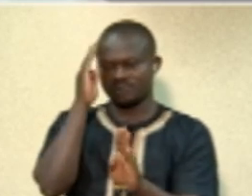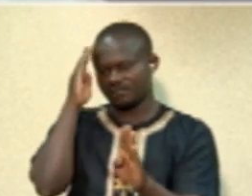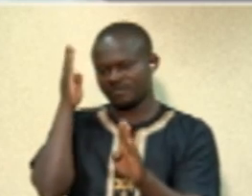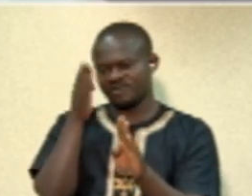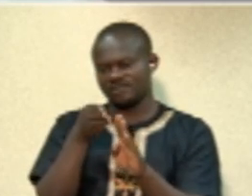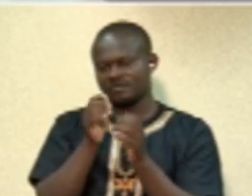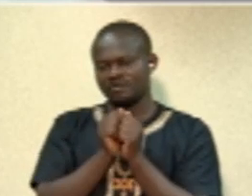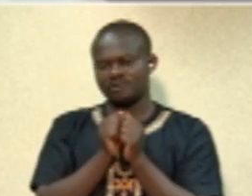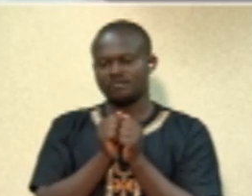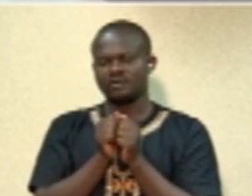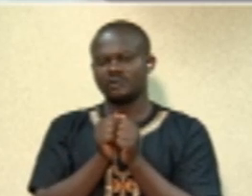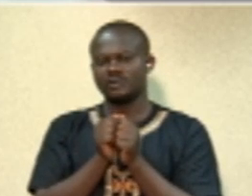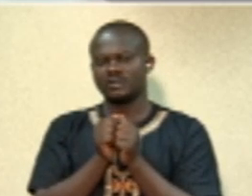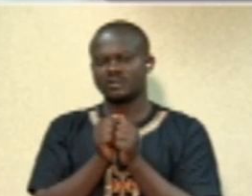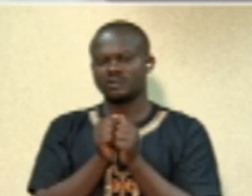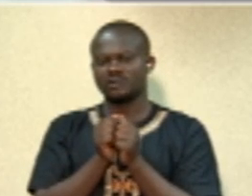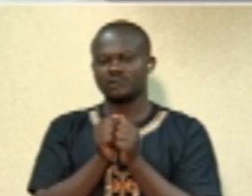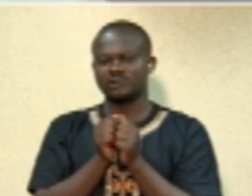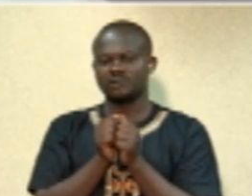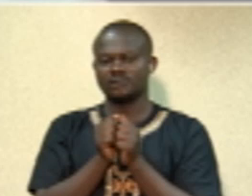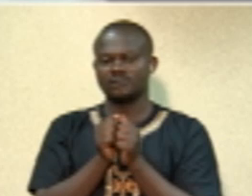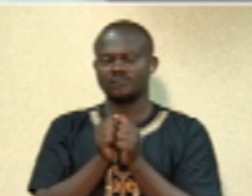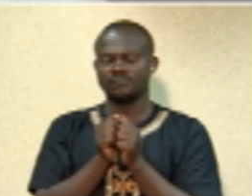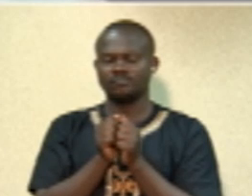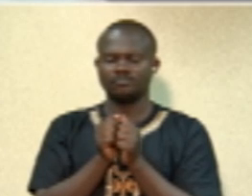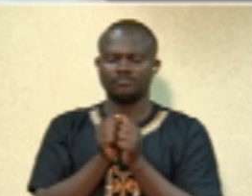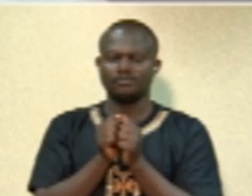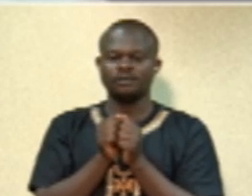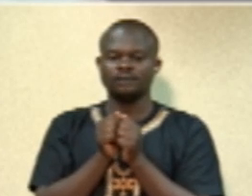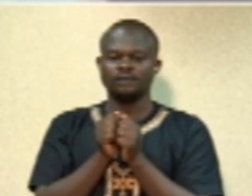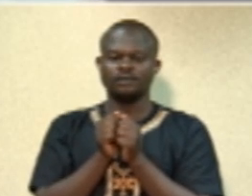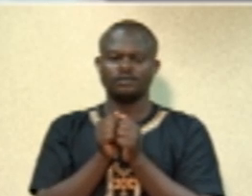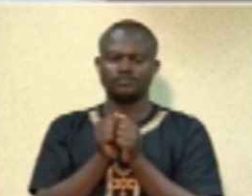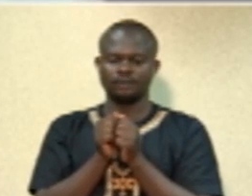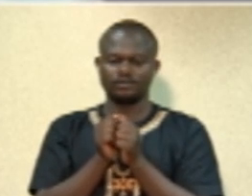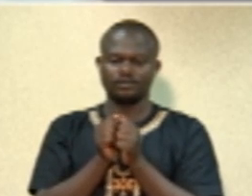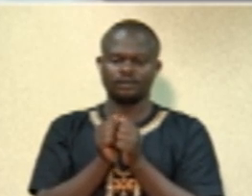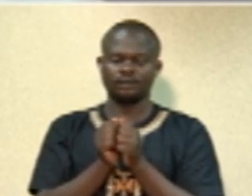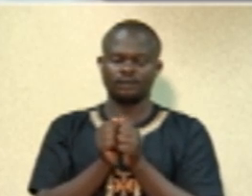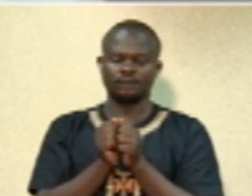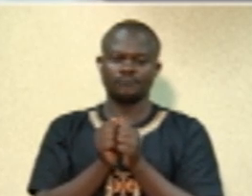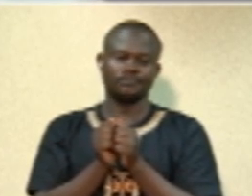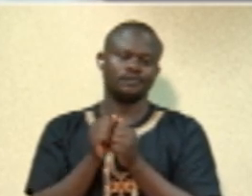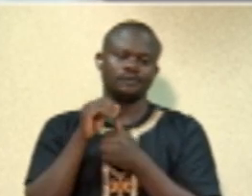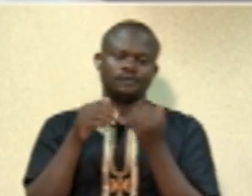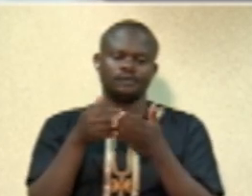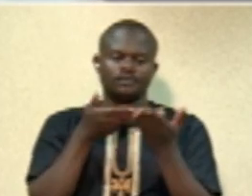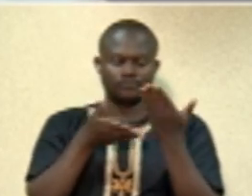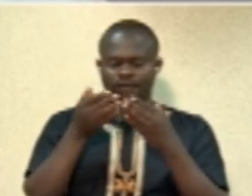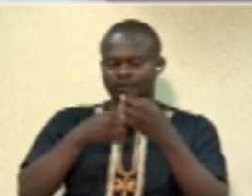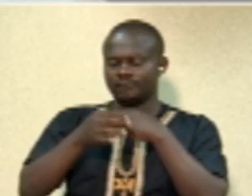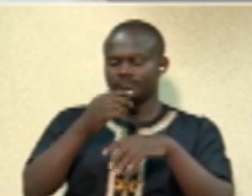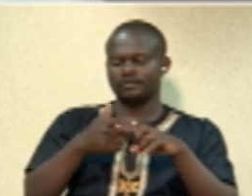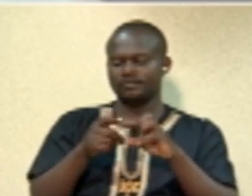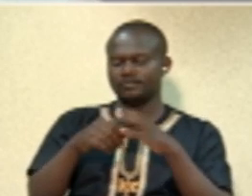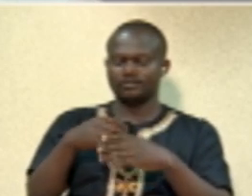specifically mu byumweru bike bishize cyangwa ukwezi natangiye ibiganiro n'inganda zitandukanye zikora